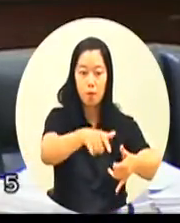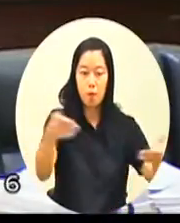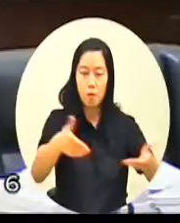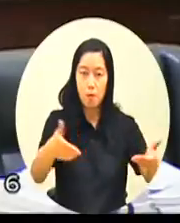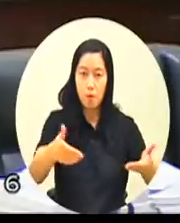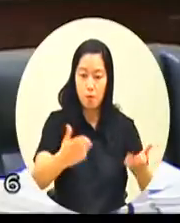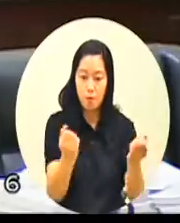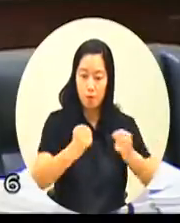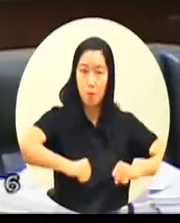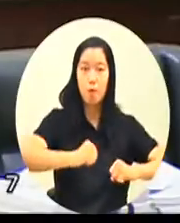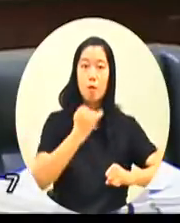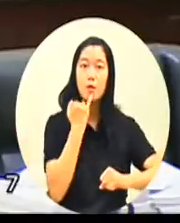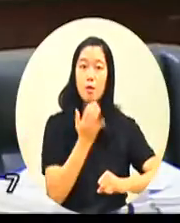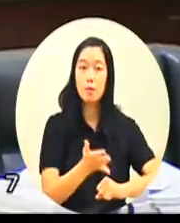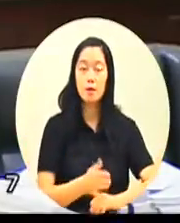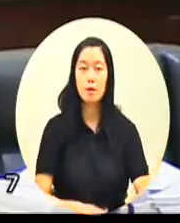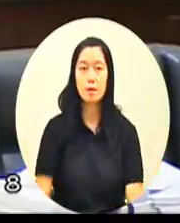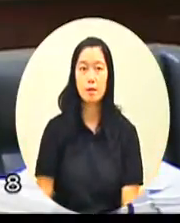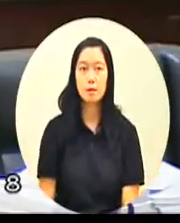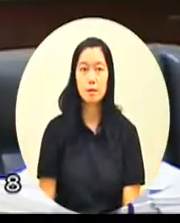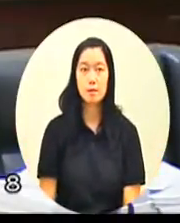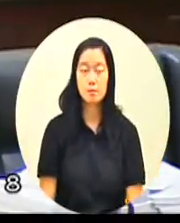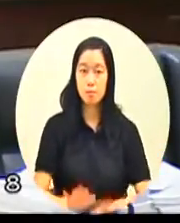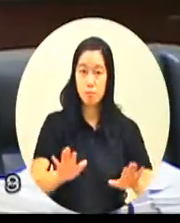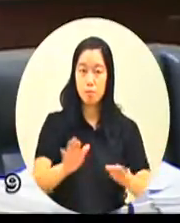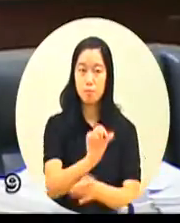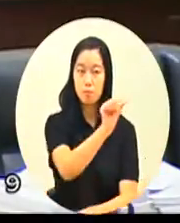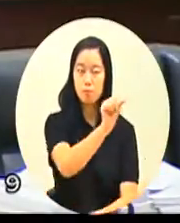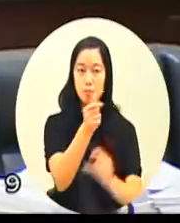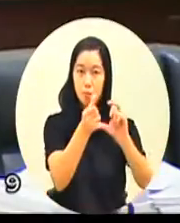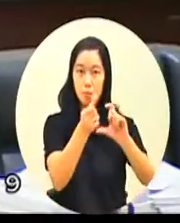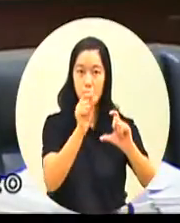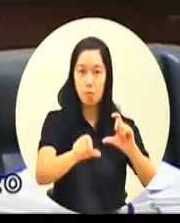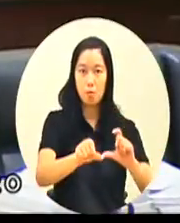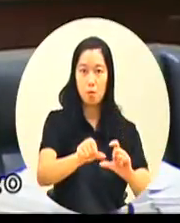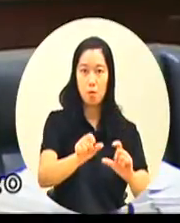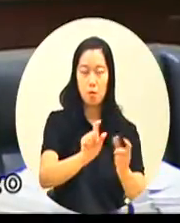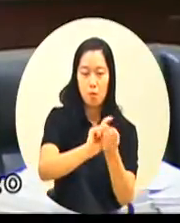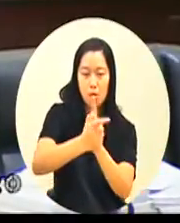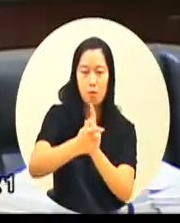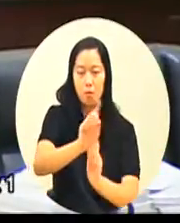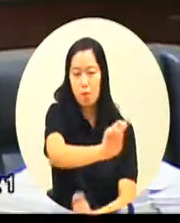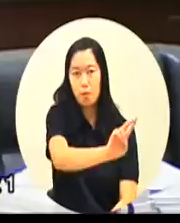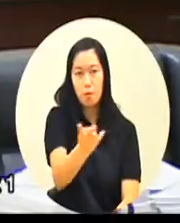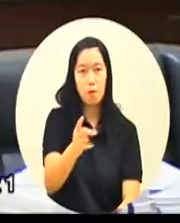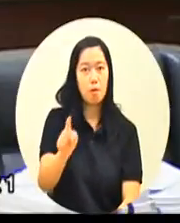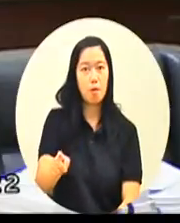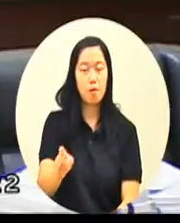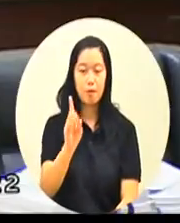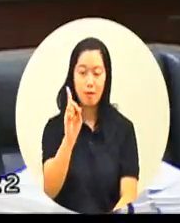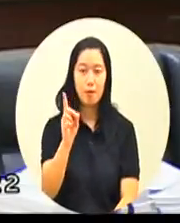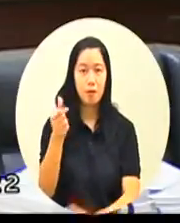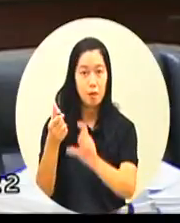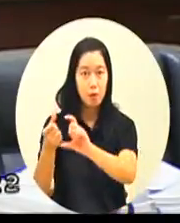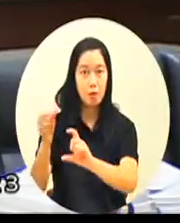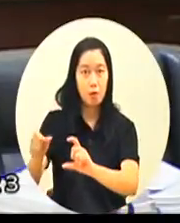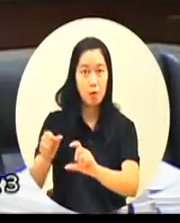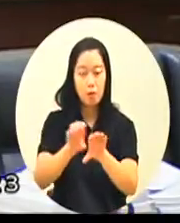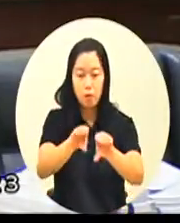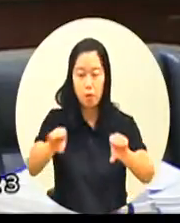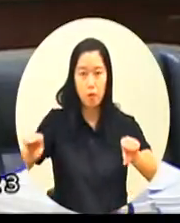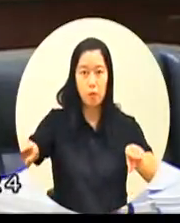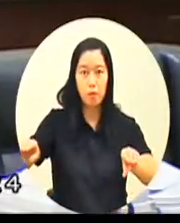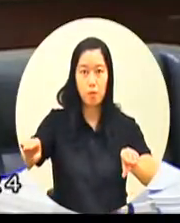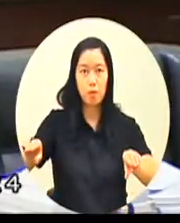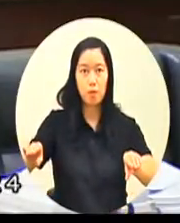宽，然后因为现在的所谓 A 区要移到 D 区的，现在所有的这样的一个停车场在整个移到